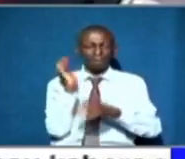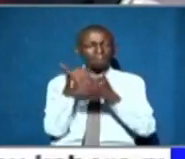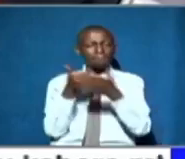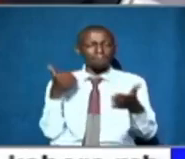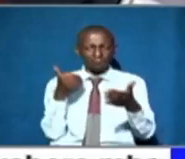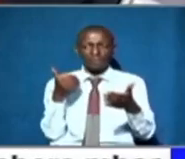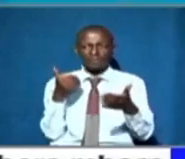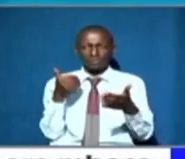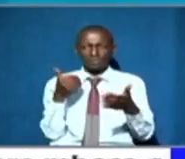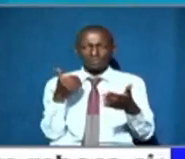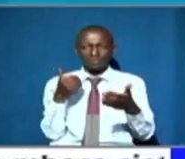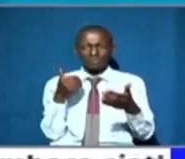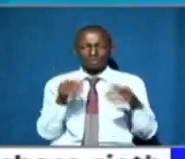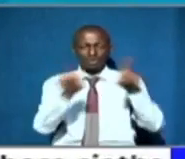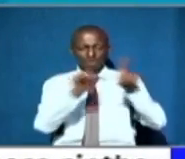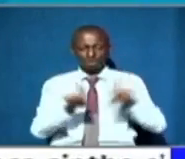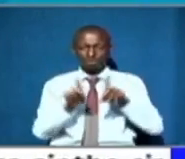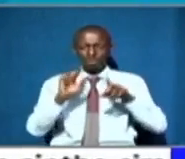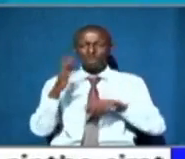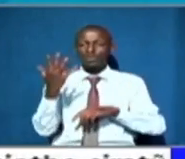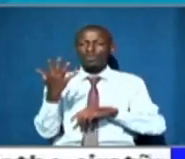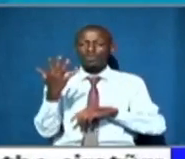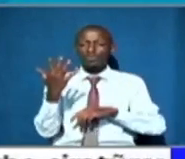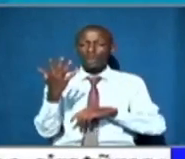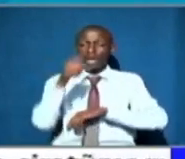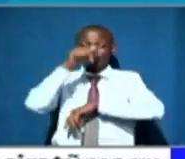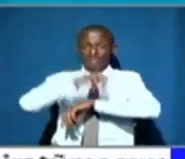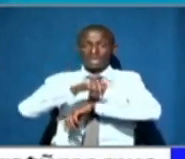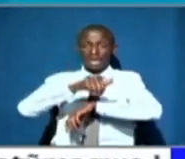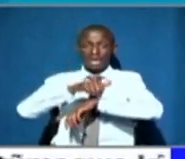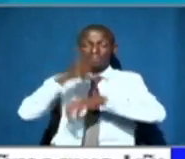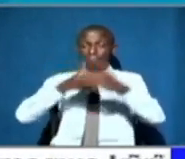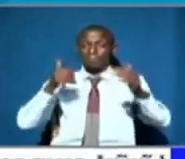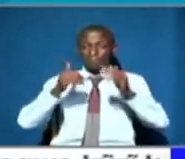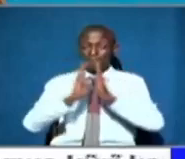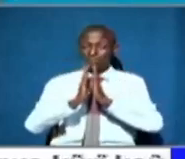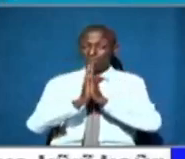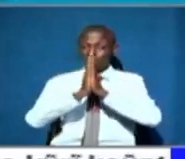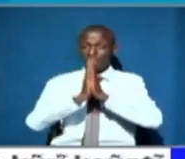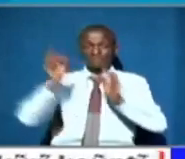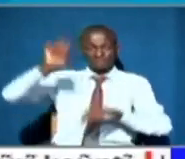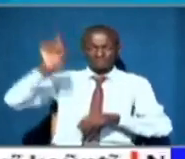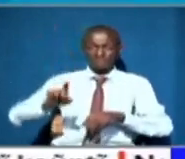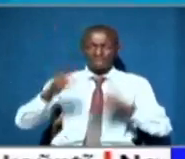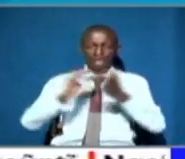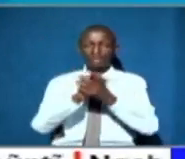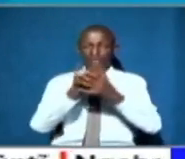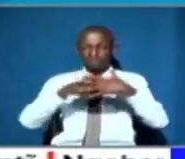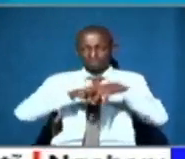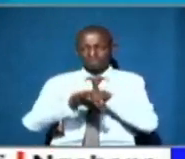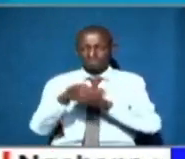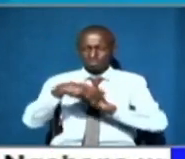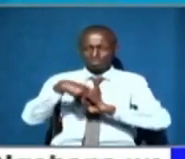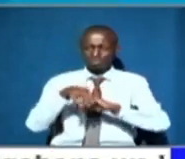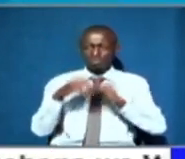harafu hizyo tusana ikira kuthwari maita matano idhuwe tuweza abagi hiyo ni must itako udhu itoza abagi ya moko odhiyo